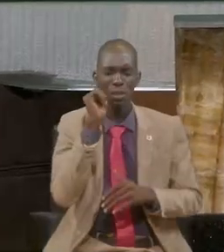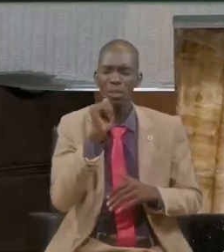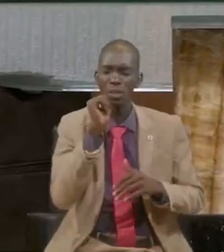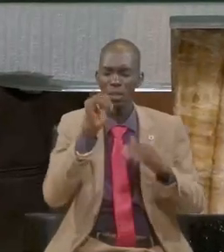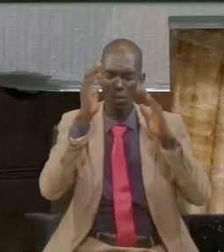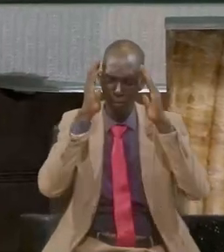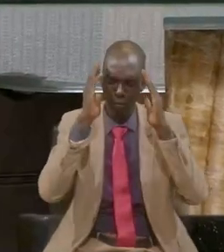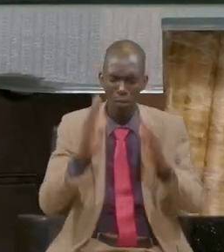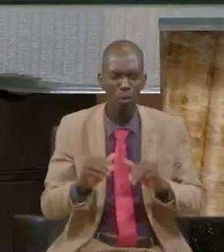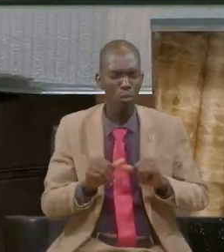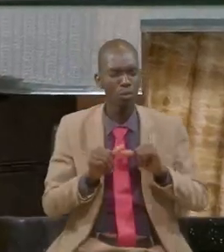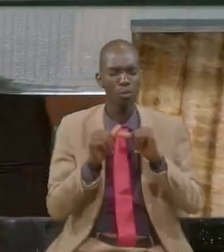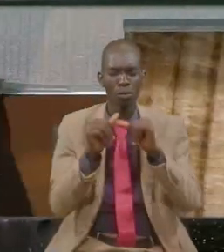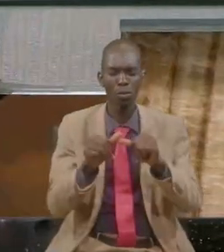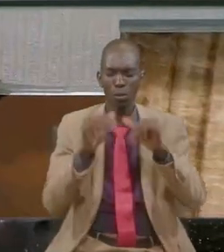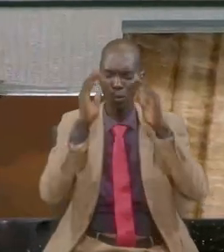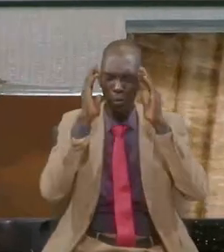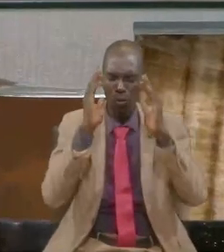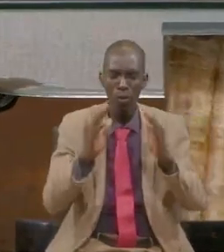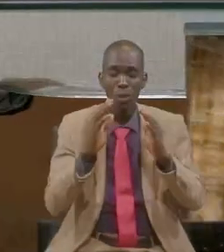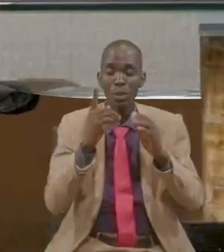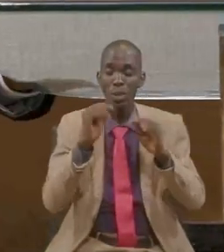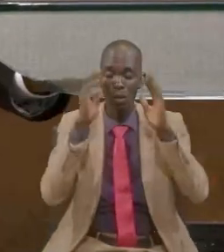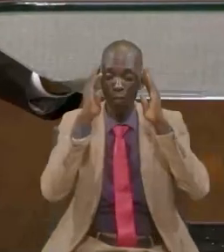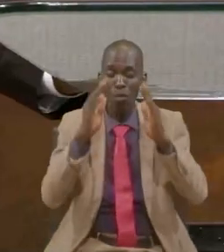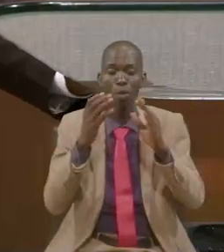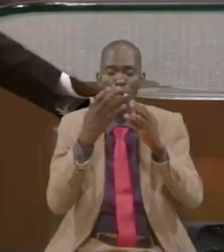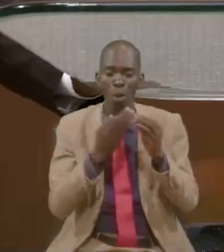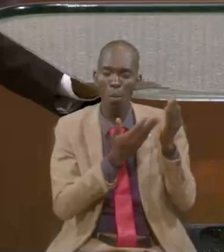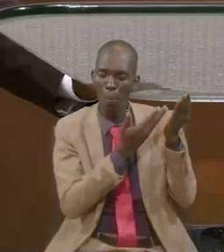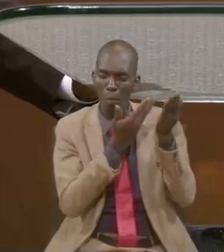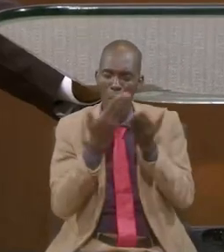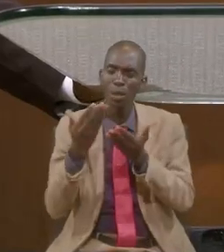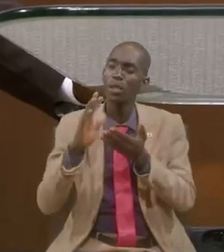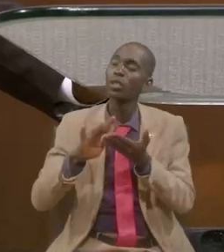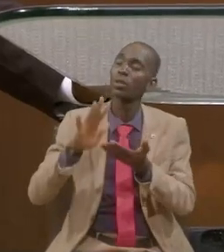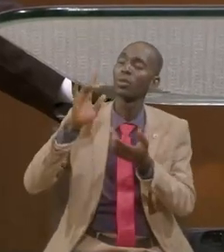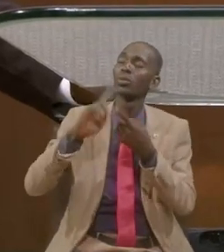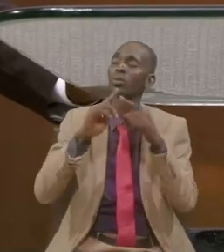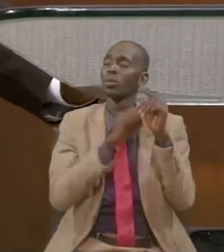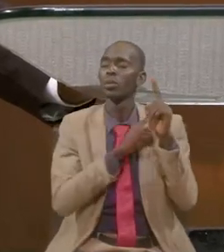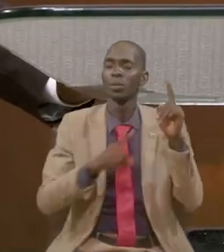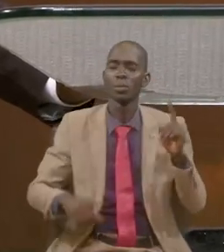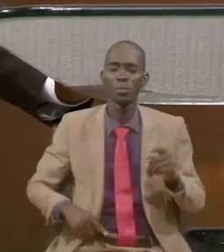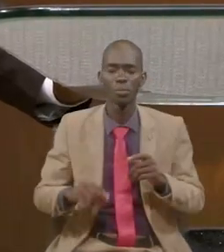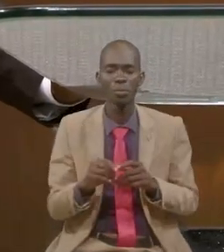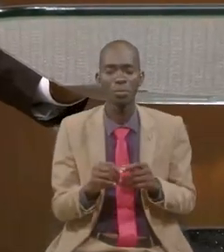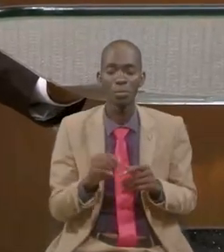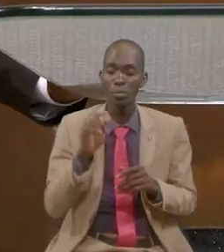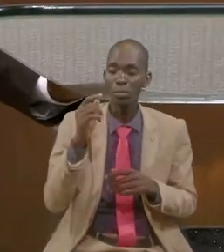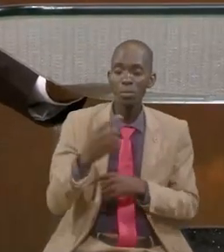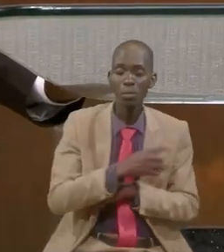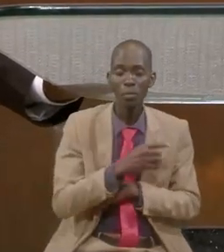concentration, une concentration quotidienne, constance, pour nous, pour t'amener la